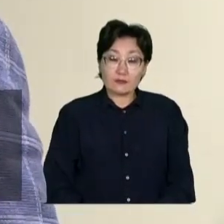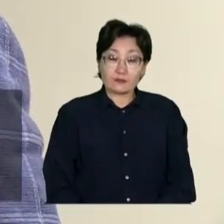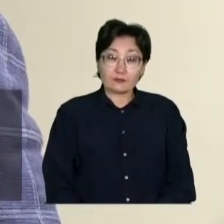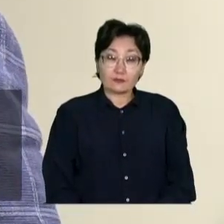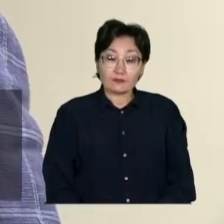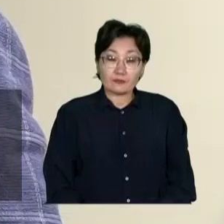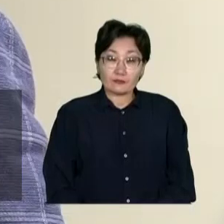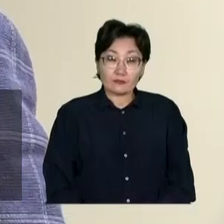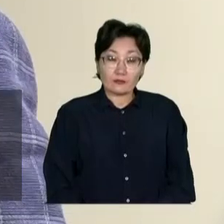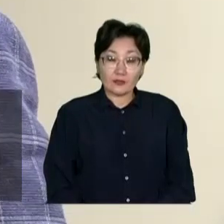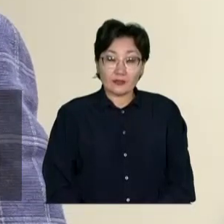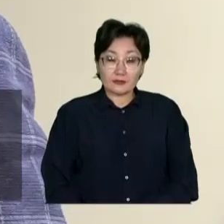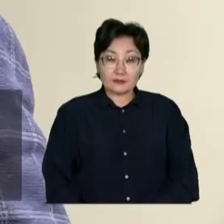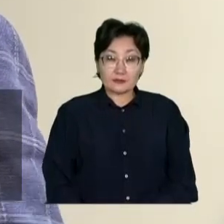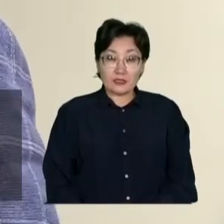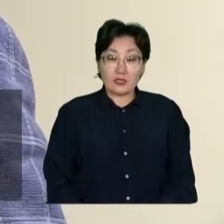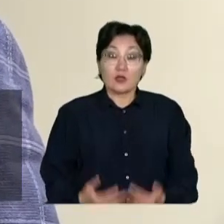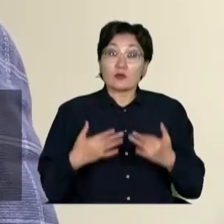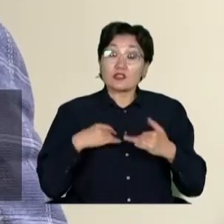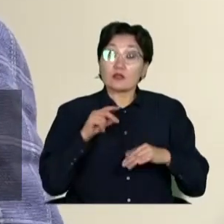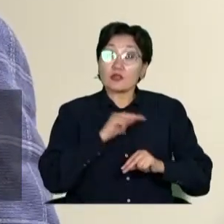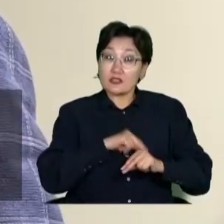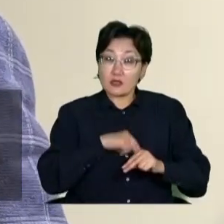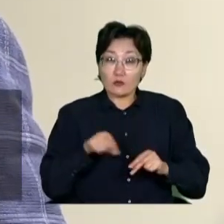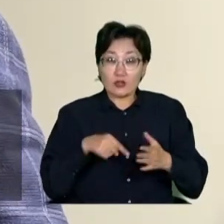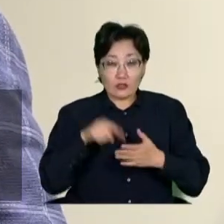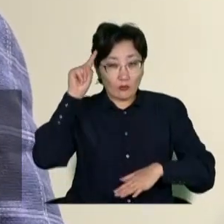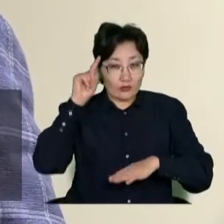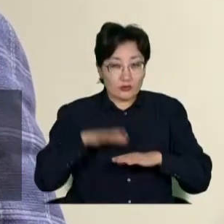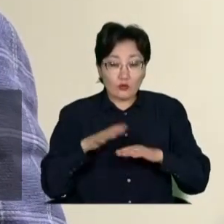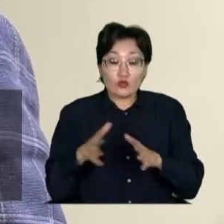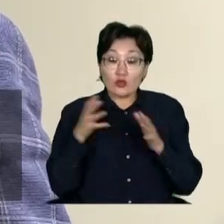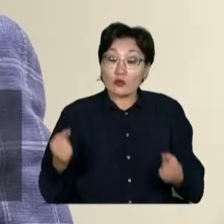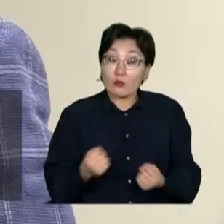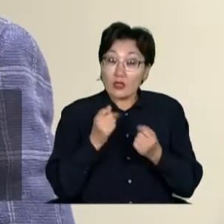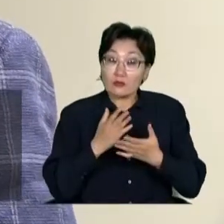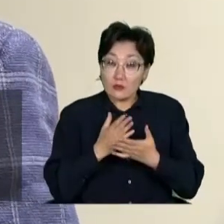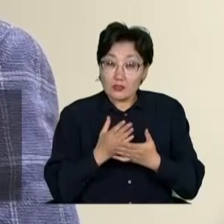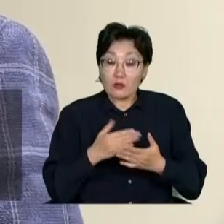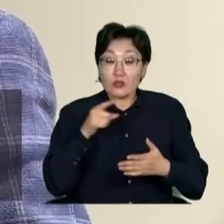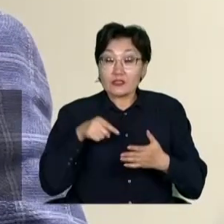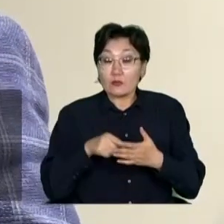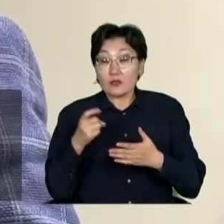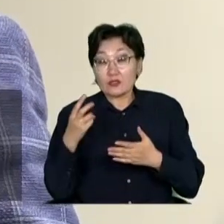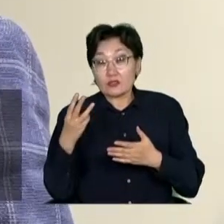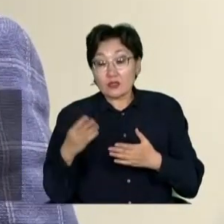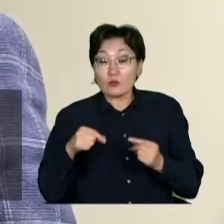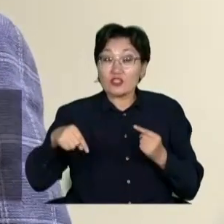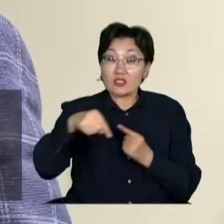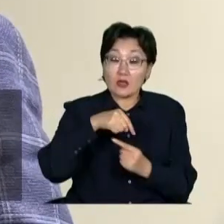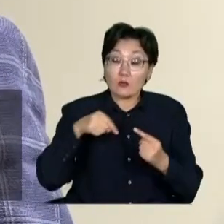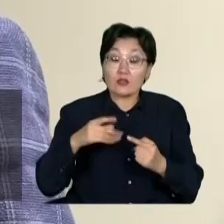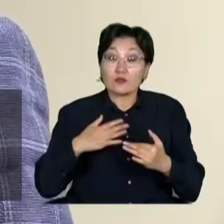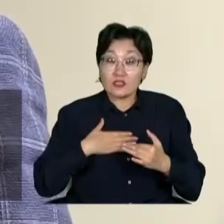В практике, например, крупных экономик. Біздің жұмыстарға қала әкімдігі үлкен қолдау көрсетіп келеді. Одан бөлек қаладағы бірнеше бизнес иесі